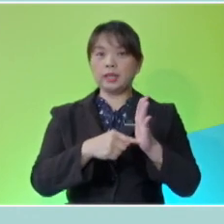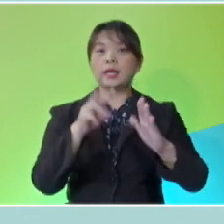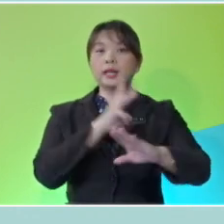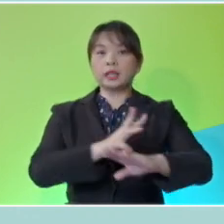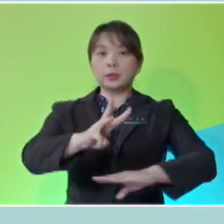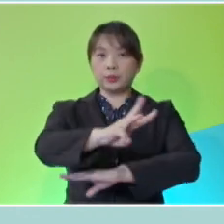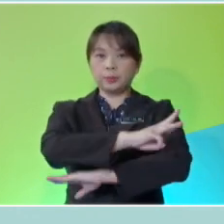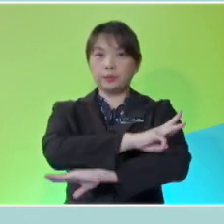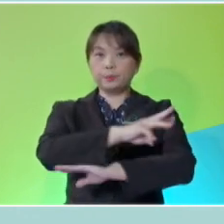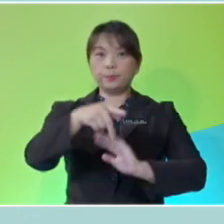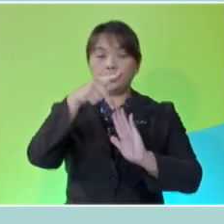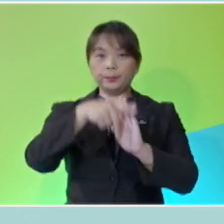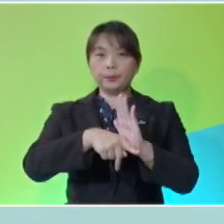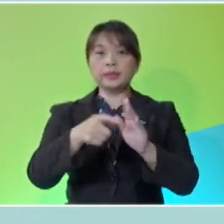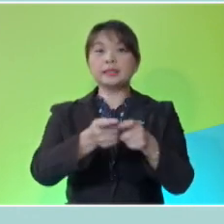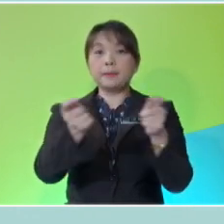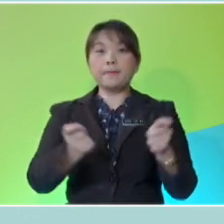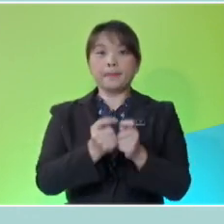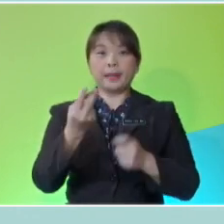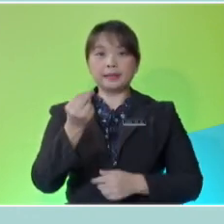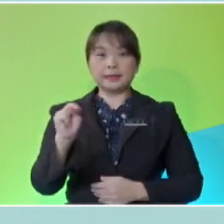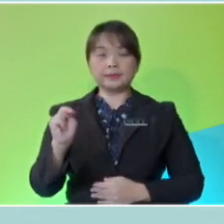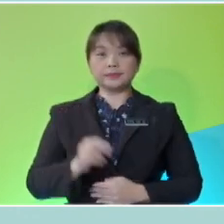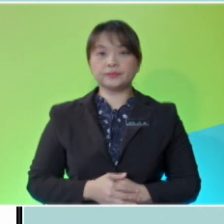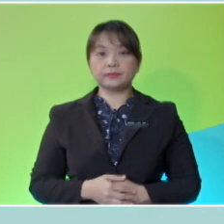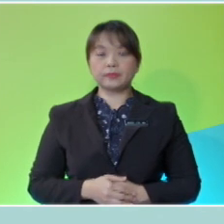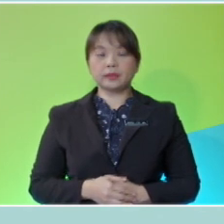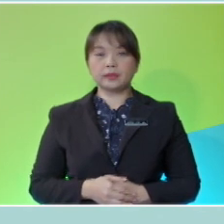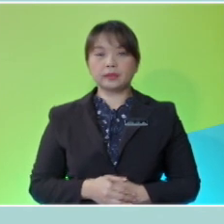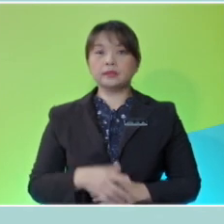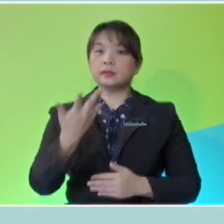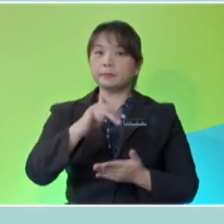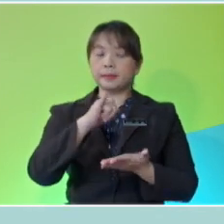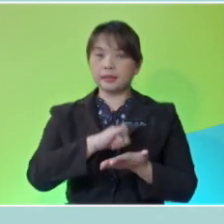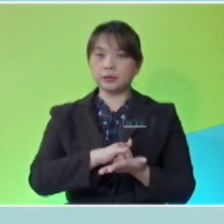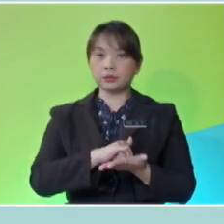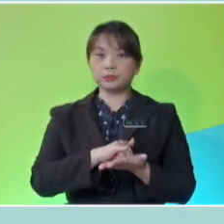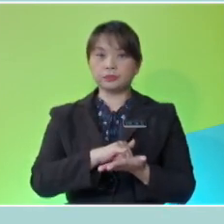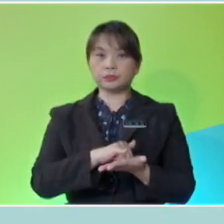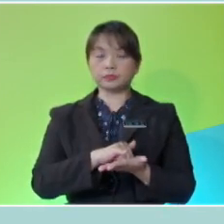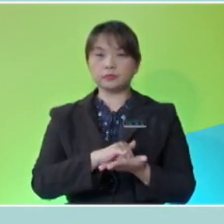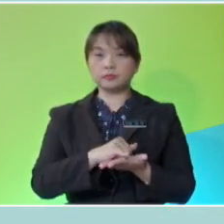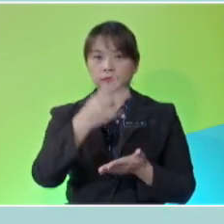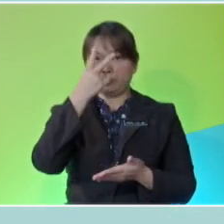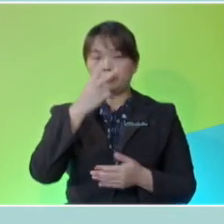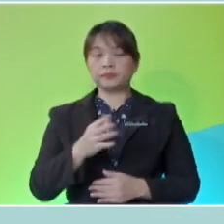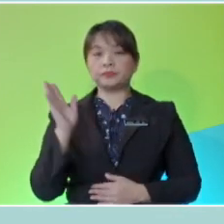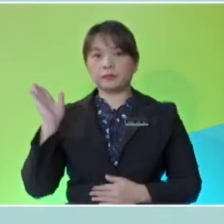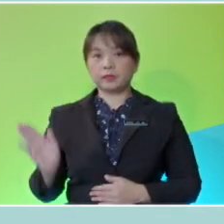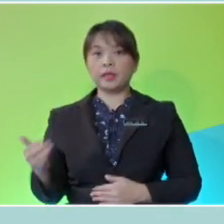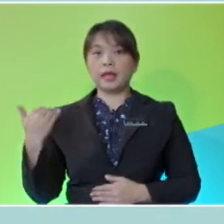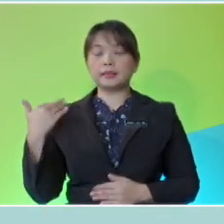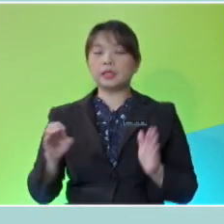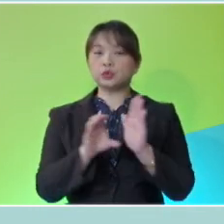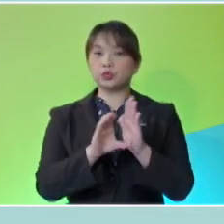4 segi warna gelap itu menunjukkan ketempatkan oke yang seterusnya Oke ini adalah contoh simbol titik